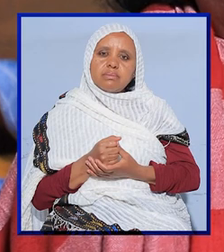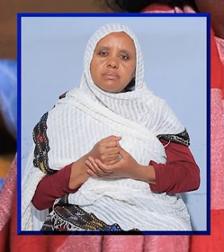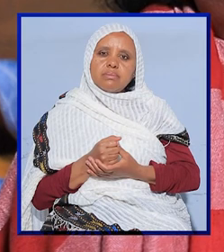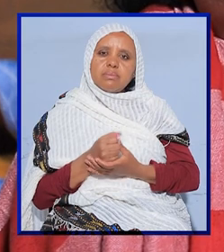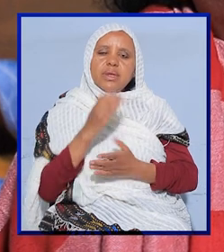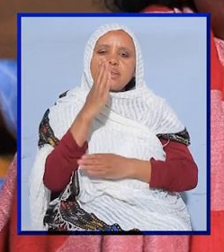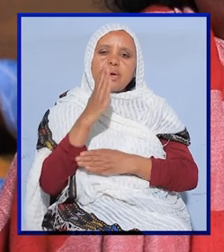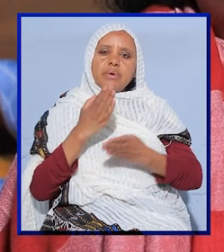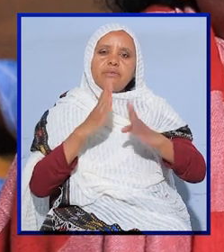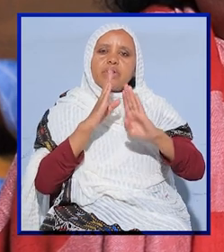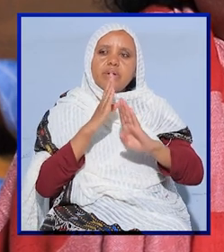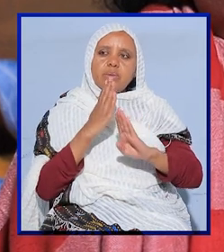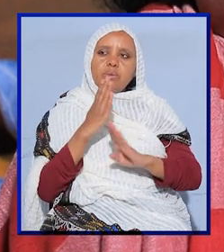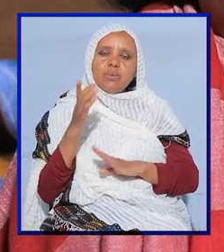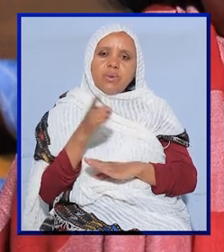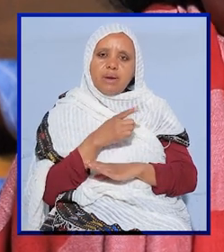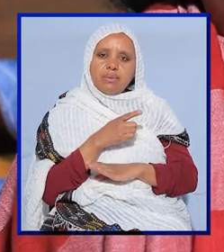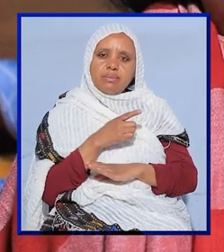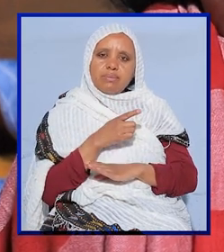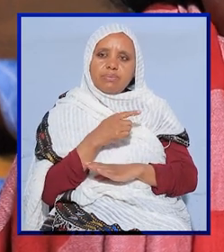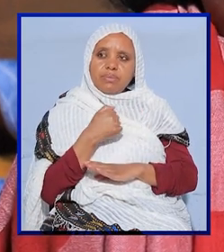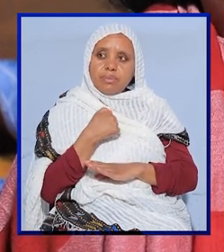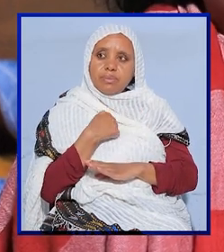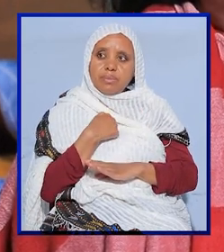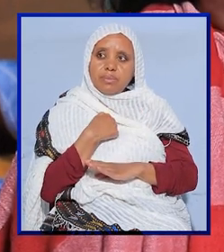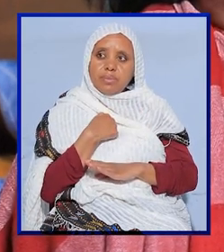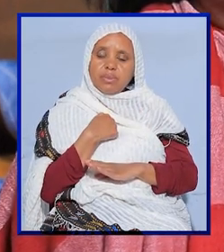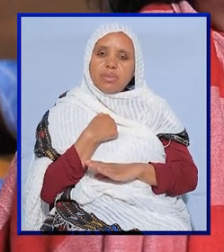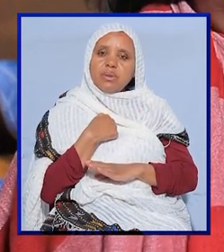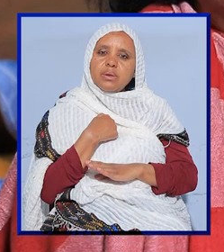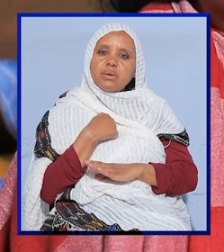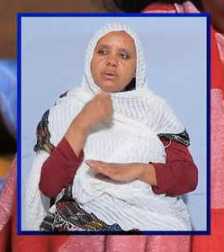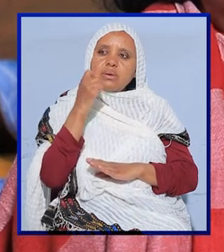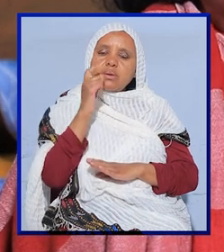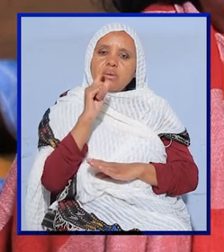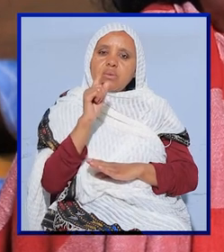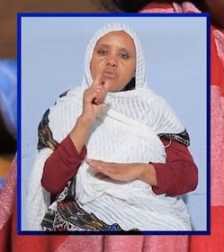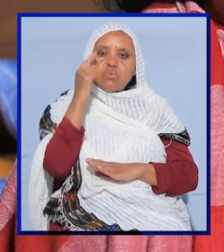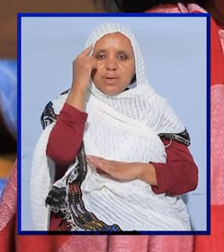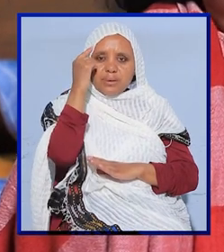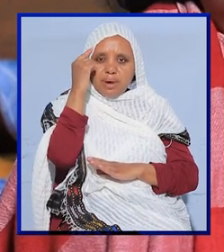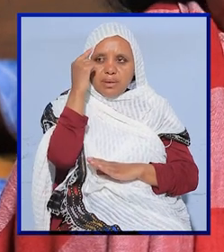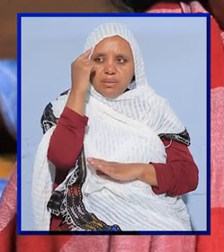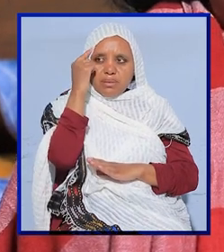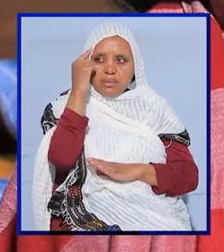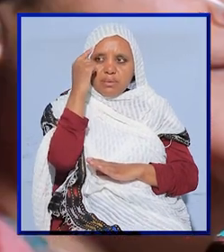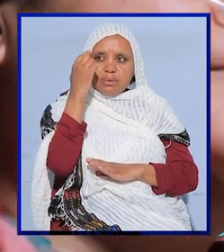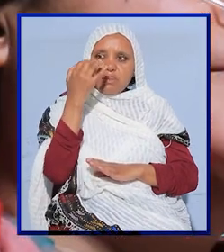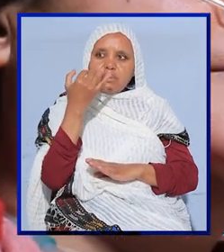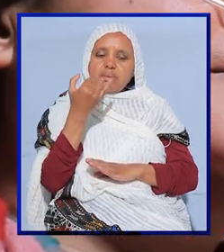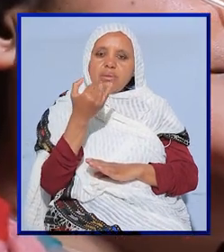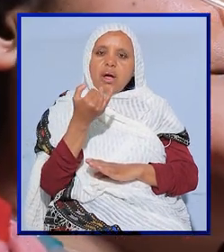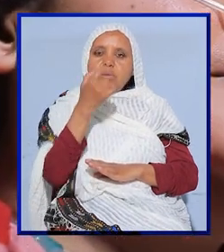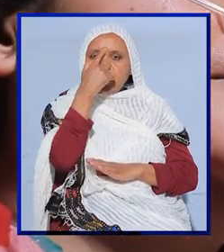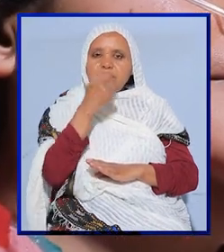እግዚአብሔር የፈቀደው ያድርግ። እኔ ባልኮ ሲያሱለት ያሰበውን ያድርግልኝ። አሁንም እውነት ይመርሱ